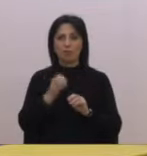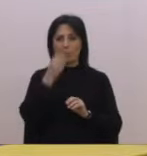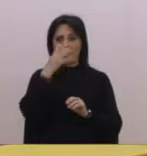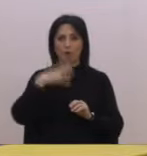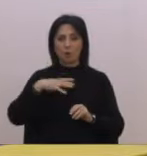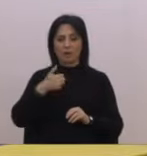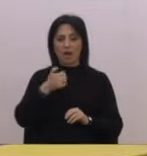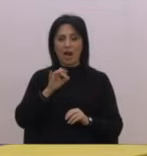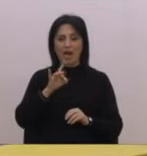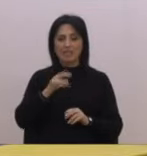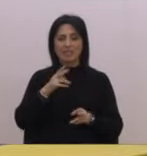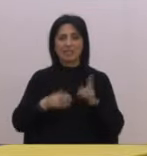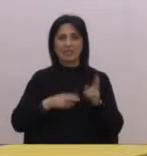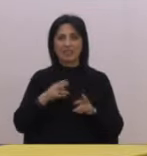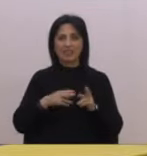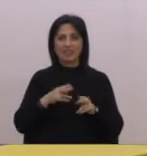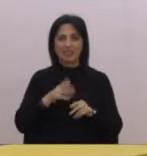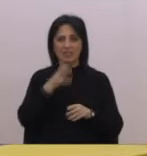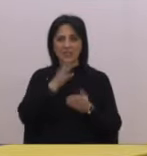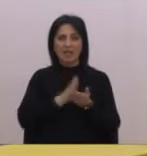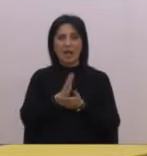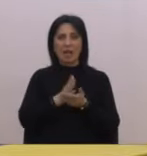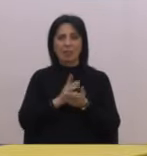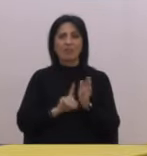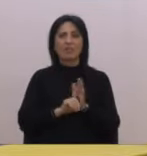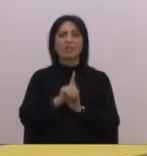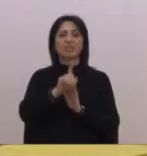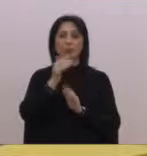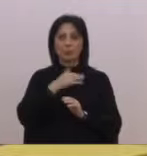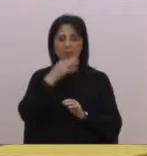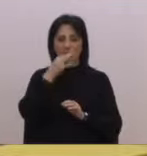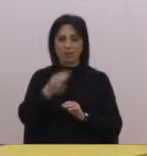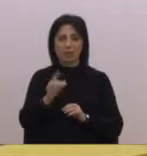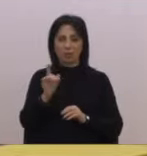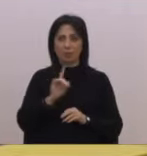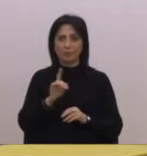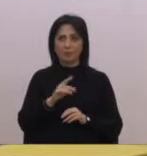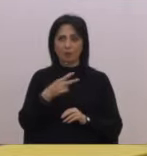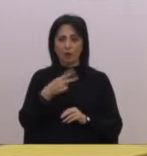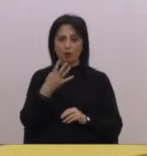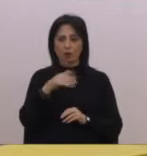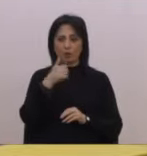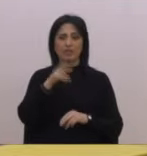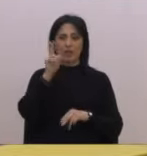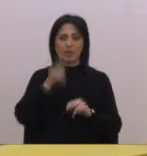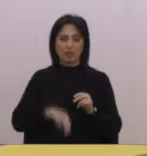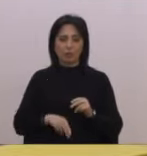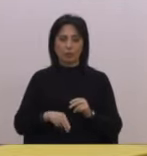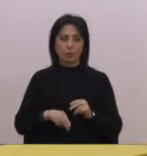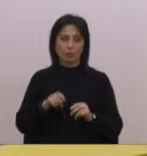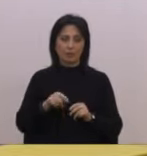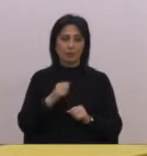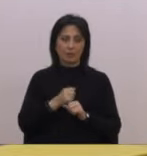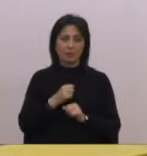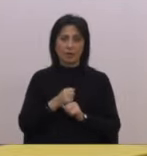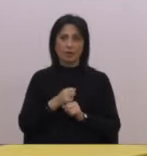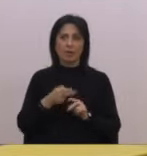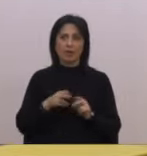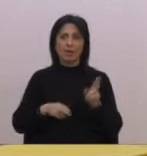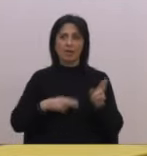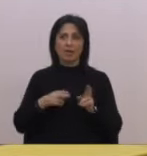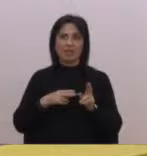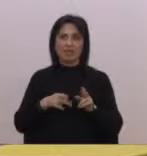ბაქო-თბილისი ხარსის რკინიგზა, რომელიც ლებია დაწყებულია და მინდა გითხრათ, რომ 24 წელს დასრულდება და მოახდენთ ამ